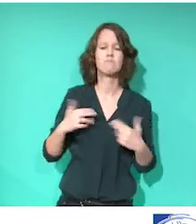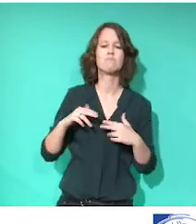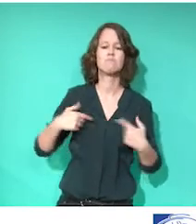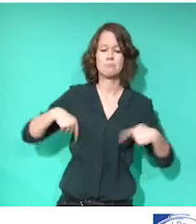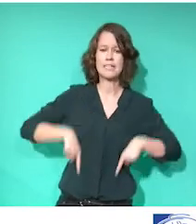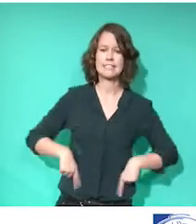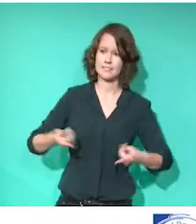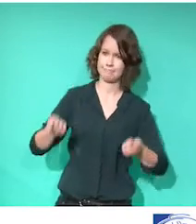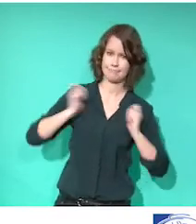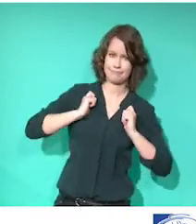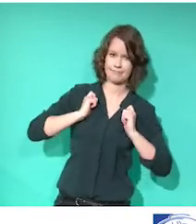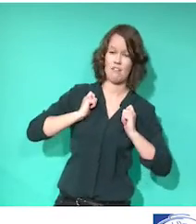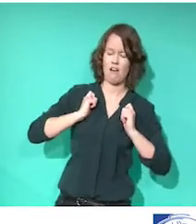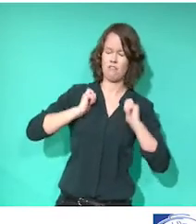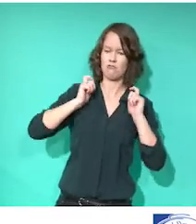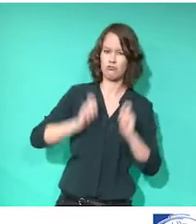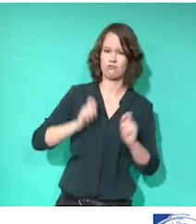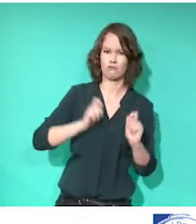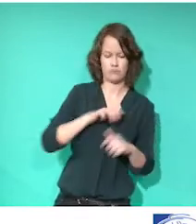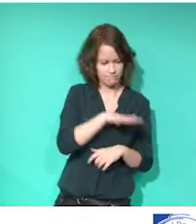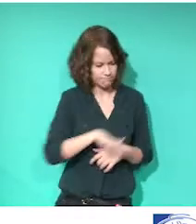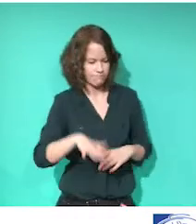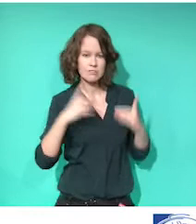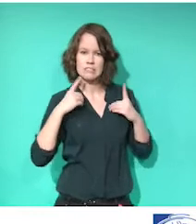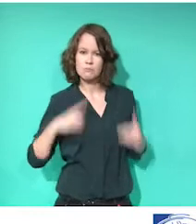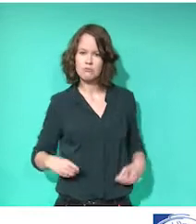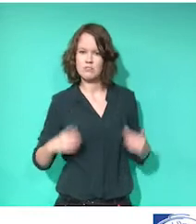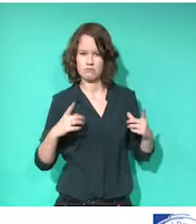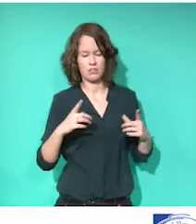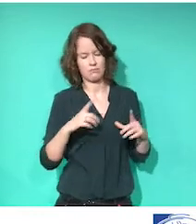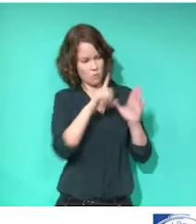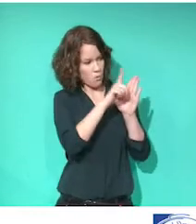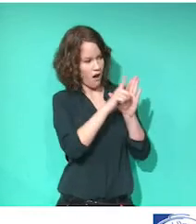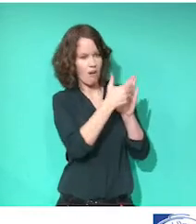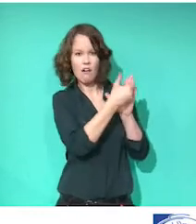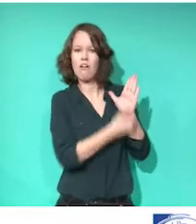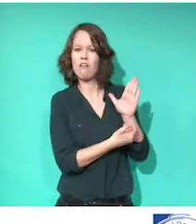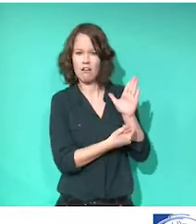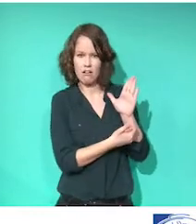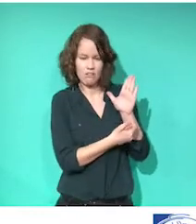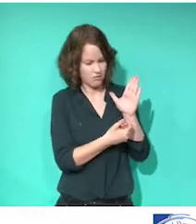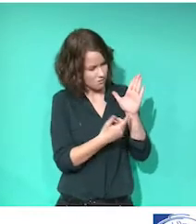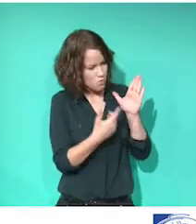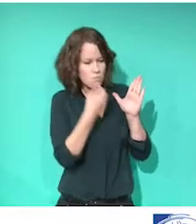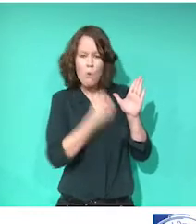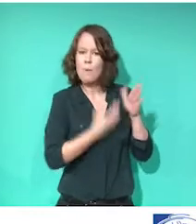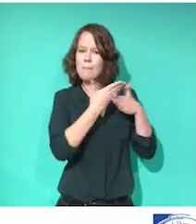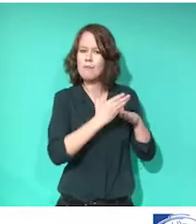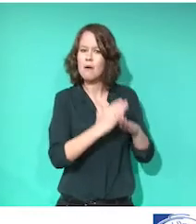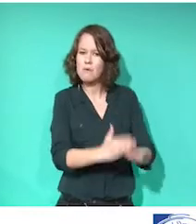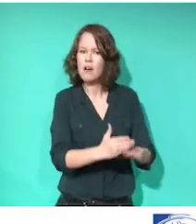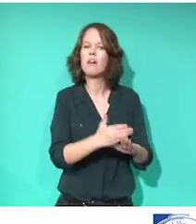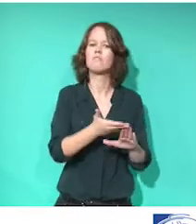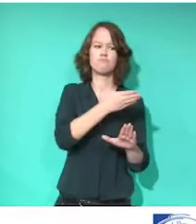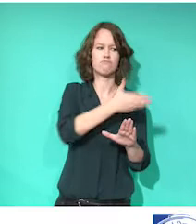m'appuyer sur un arsenal législatif fourni et robuste. Mes prédécesseurs avaient travaillé, mes prédécesseurs,